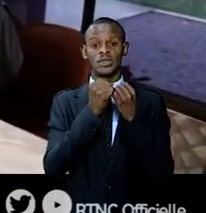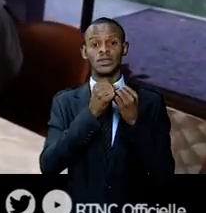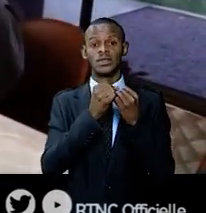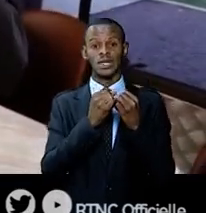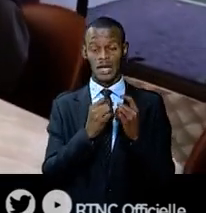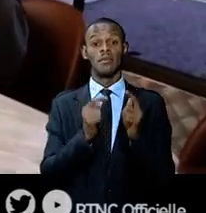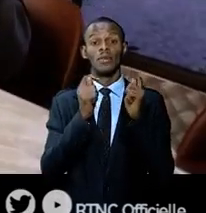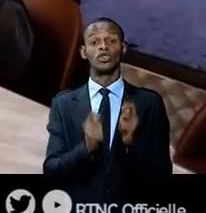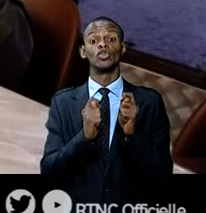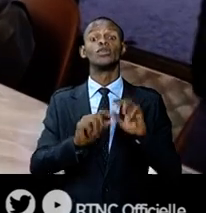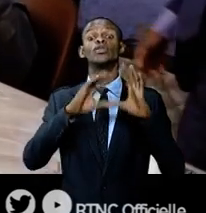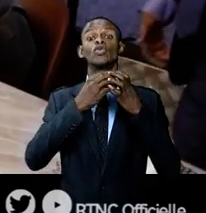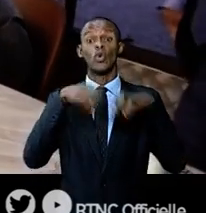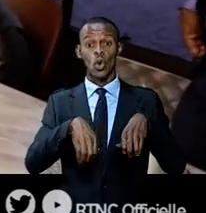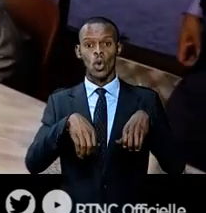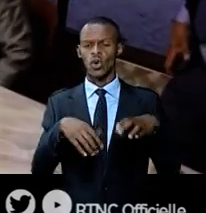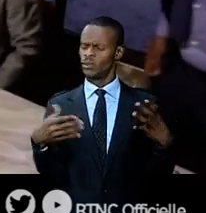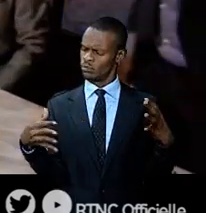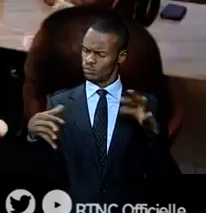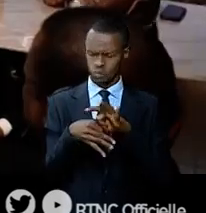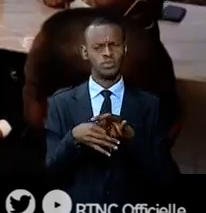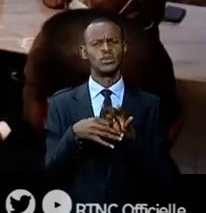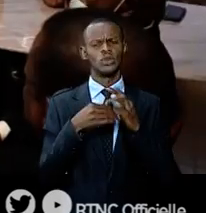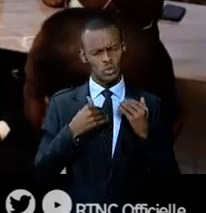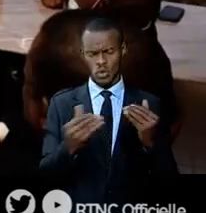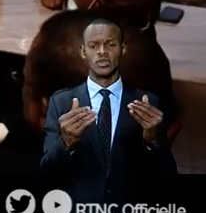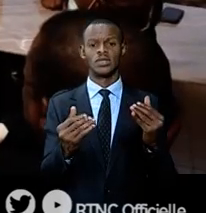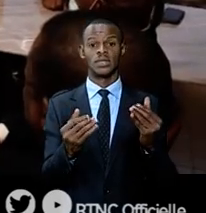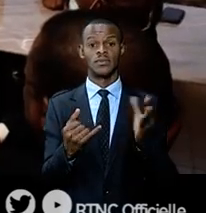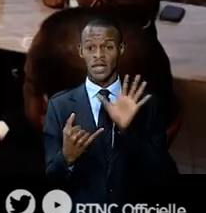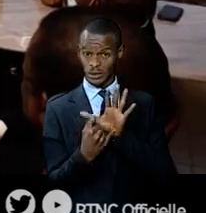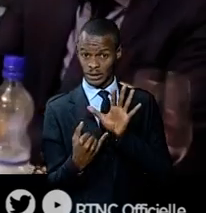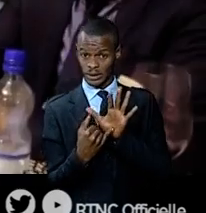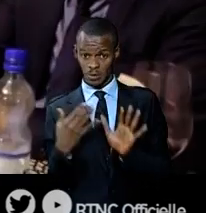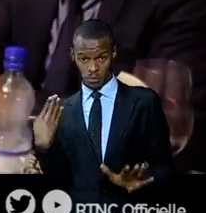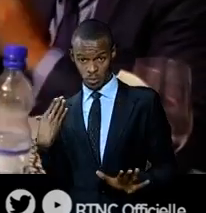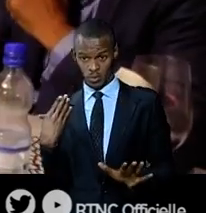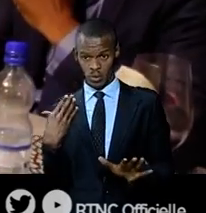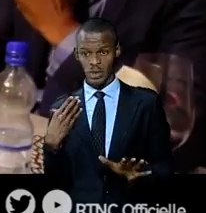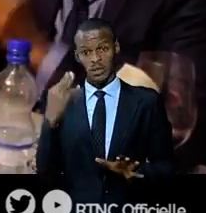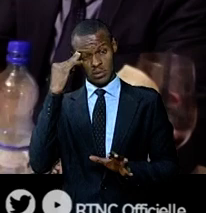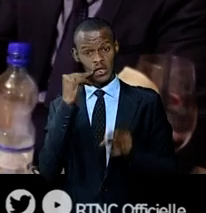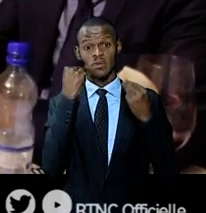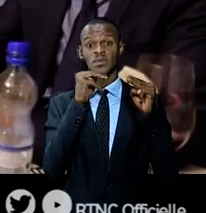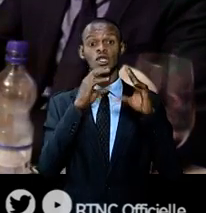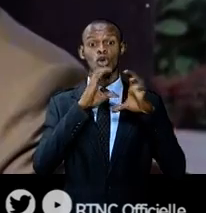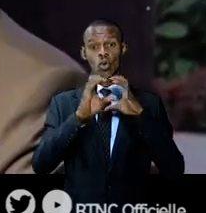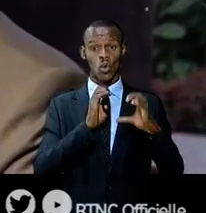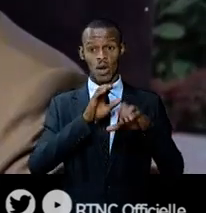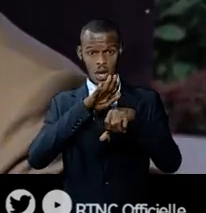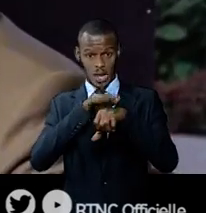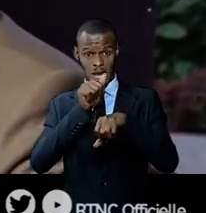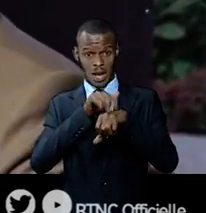congolais avant l'organisation de tout congrès. C'est samedi, le représentant de la Corporation, autour de David Jolino Diwampovesa